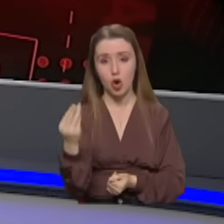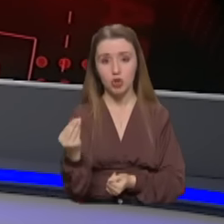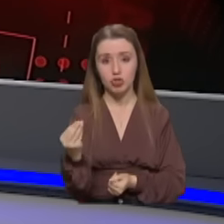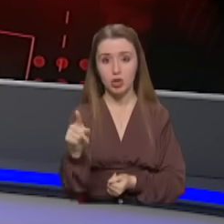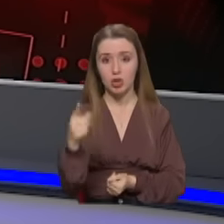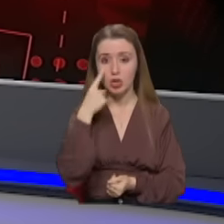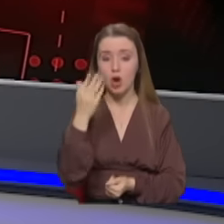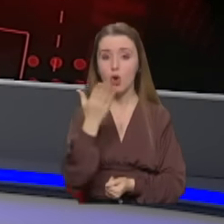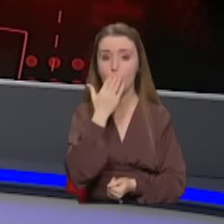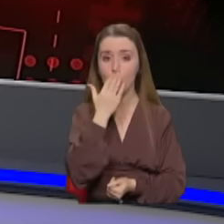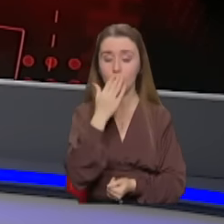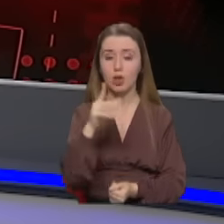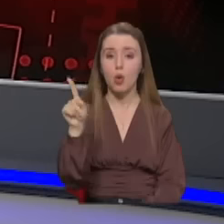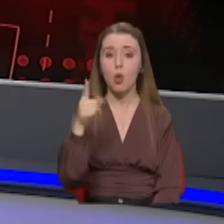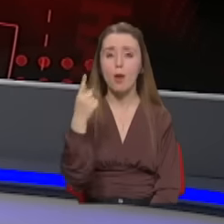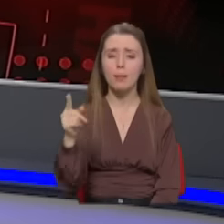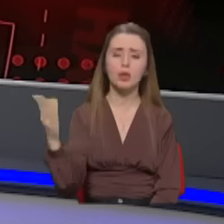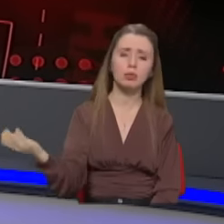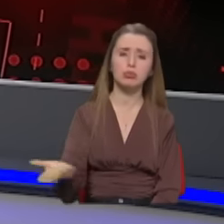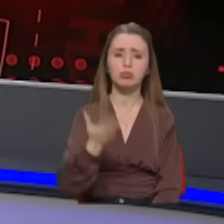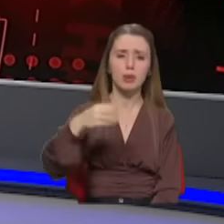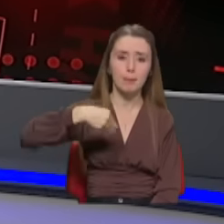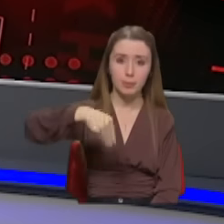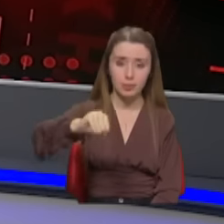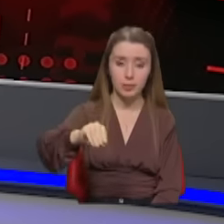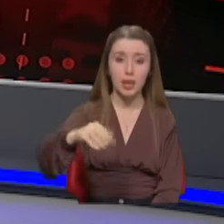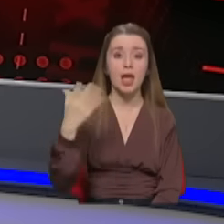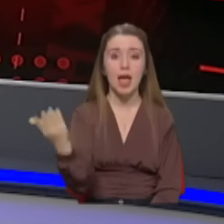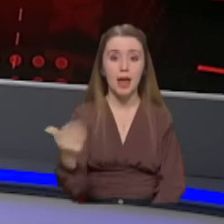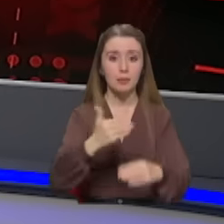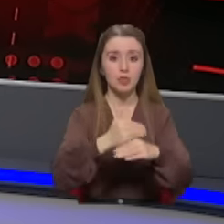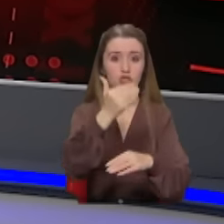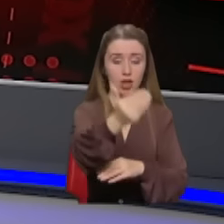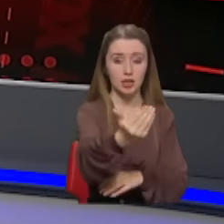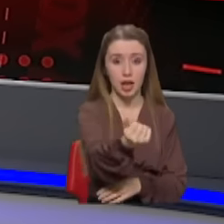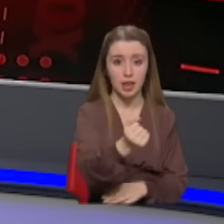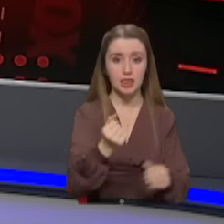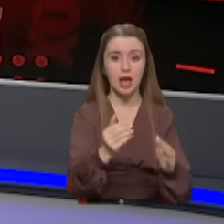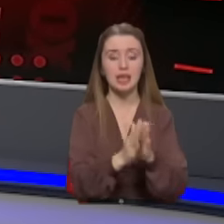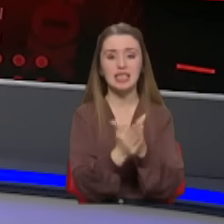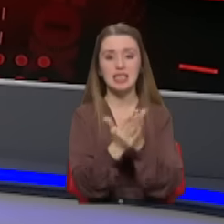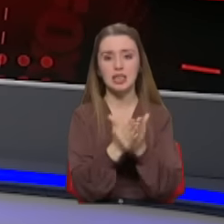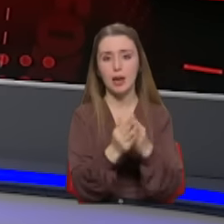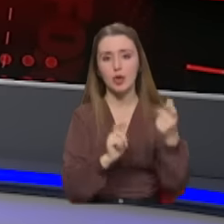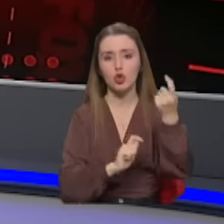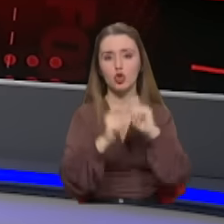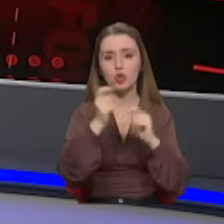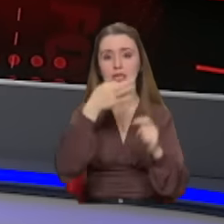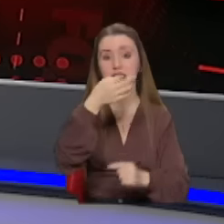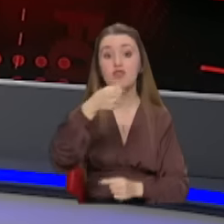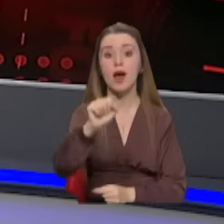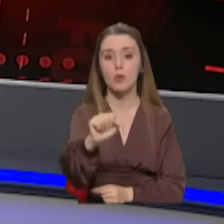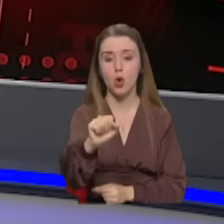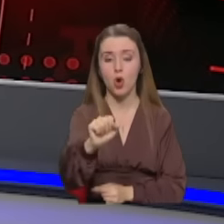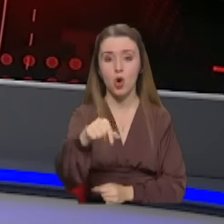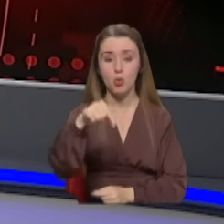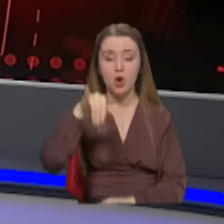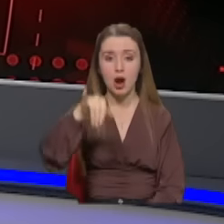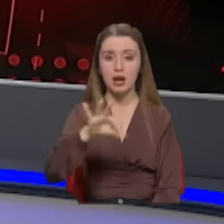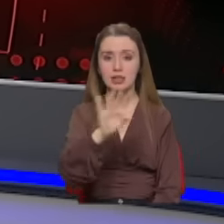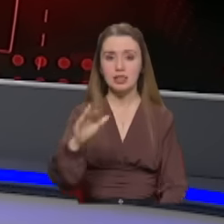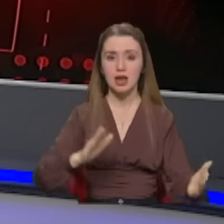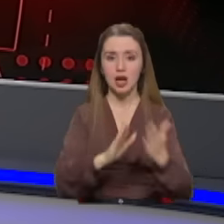setleri okullar on binlerce liraya satıyor. Üstelik dışarıdan alınan kitapların kullanılmasına da izin verilmiyor. Bu